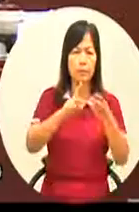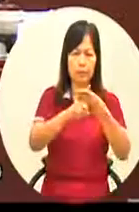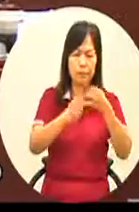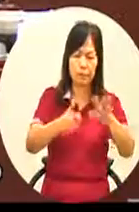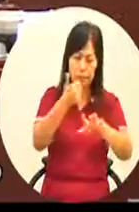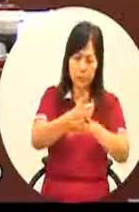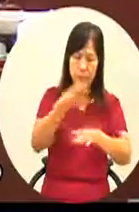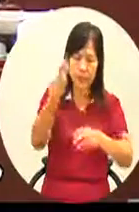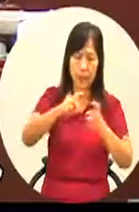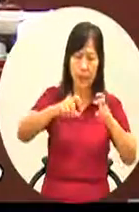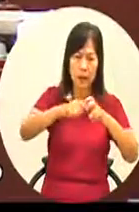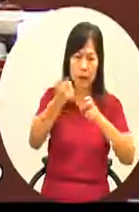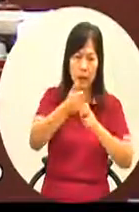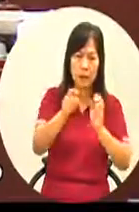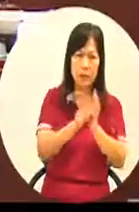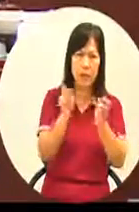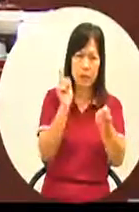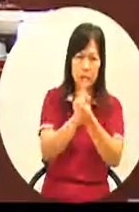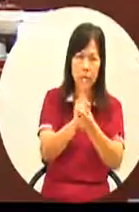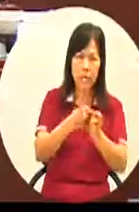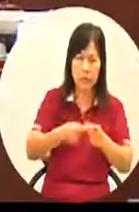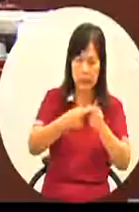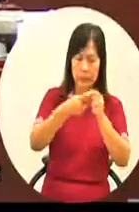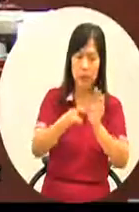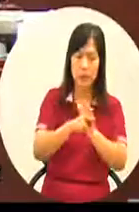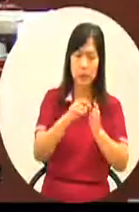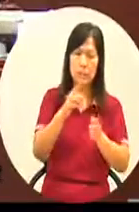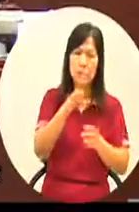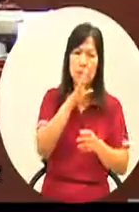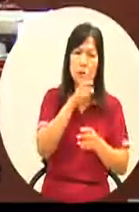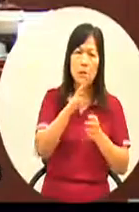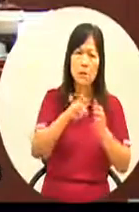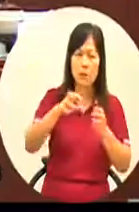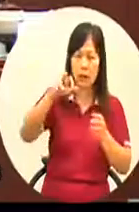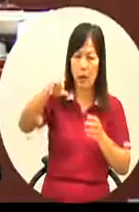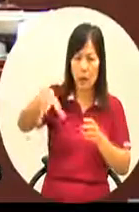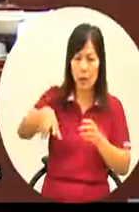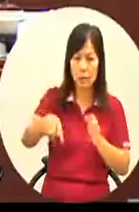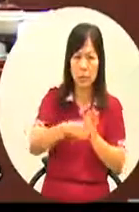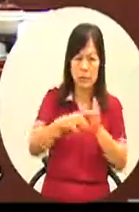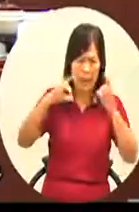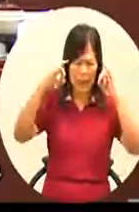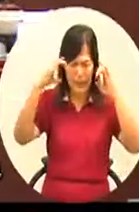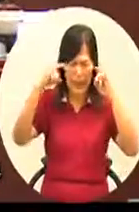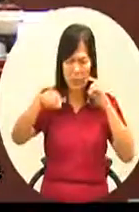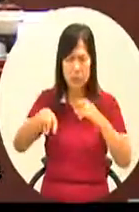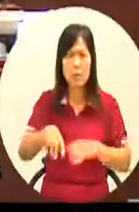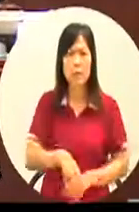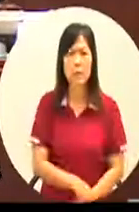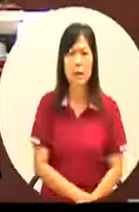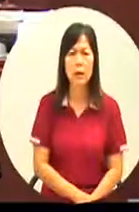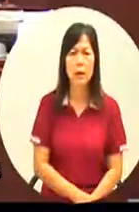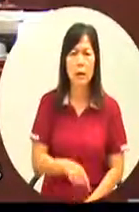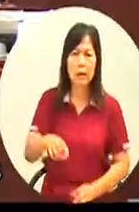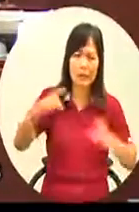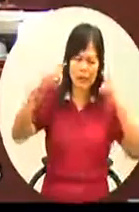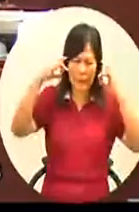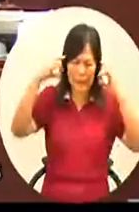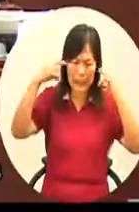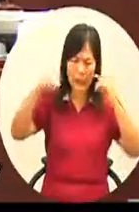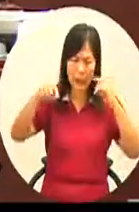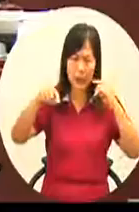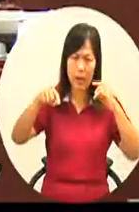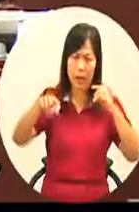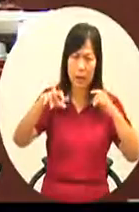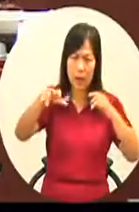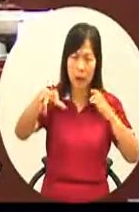谢咱李议员吼，对咱这个第一个，首先是咱这个航空站的这些噪音的部分吼，因为那个整个航空站的那